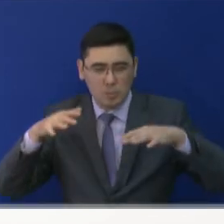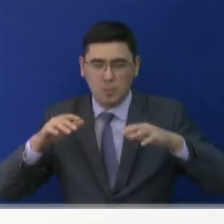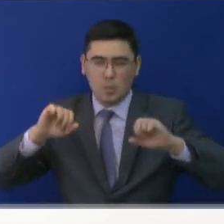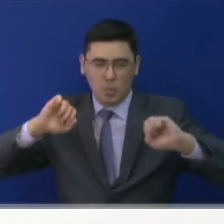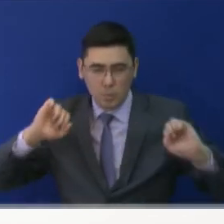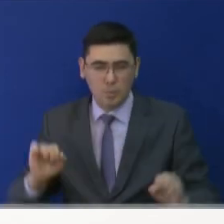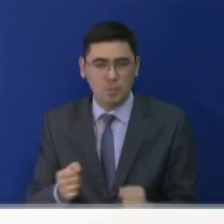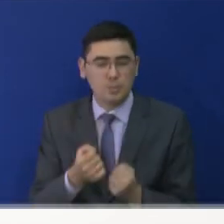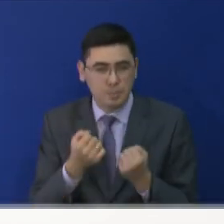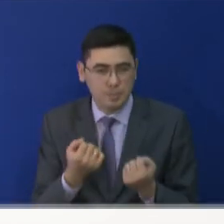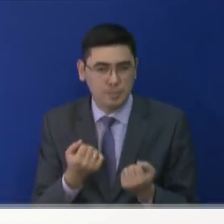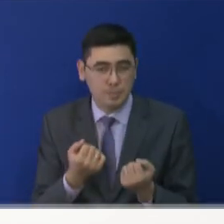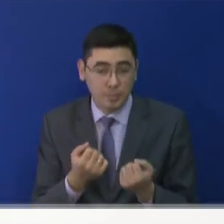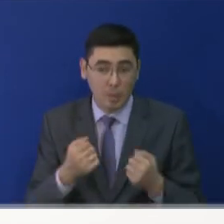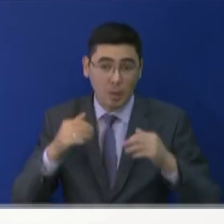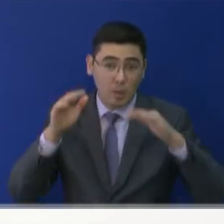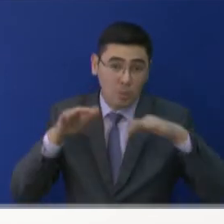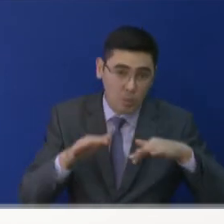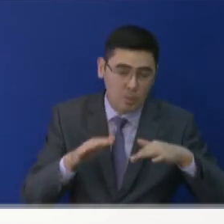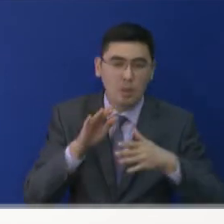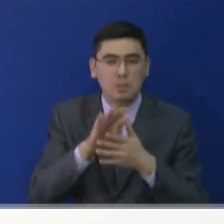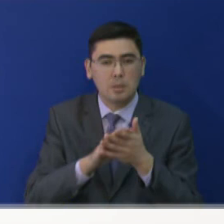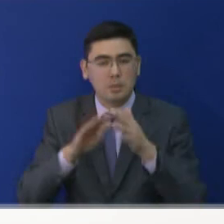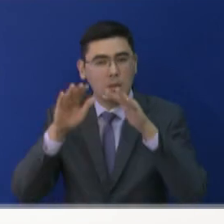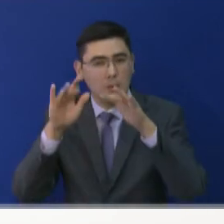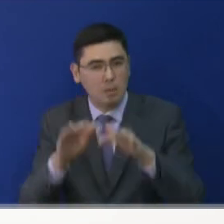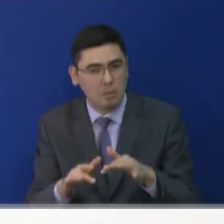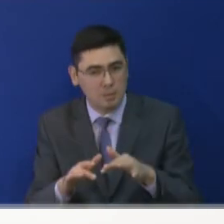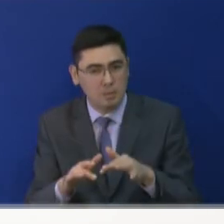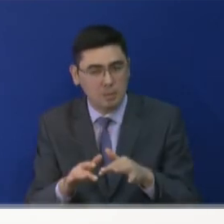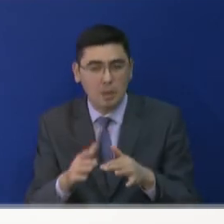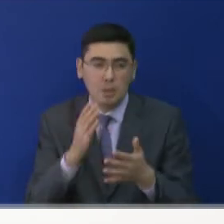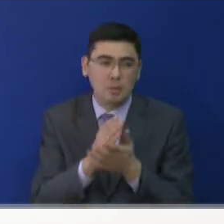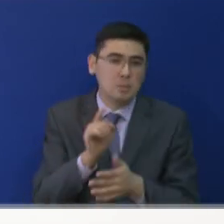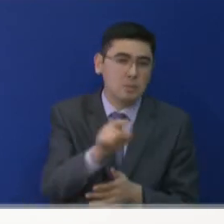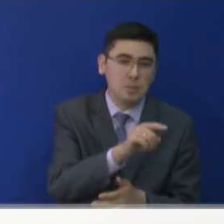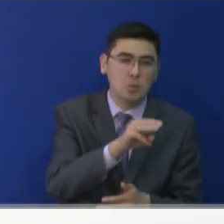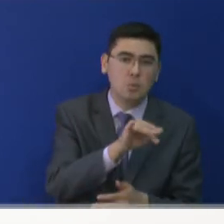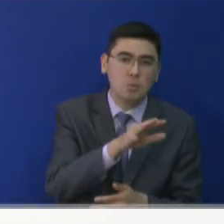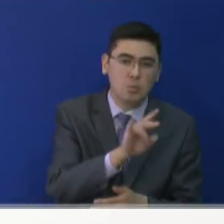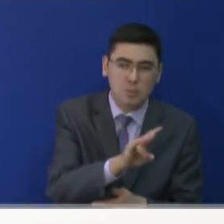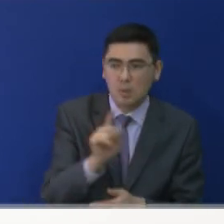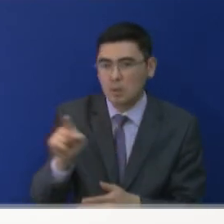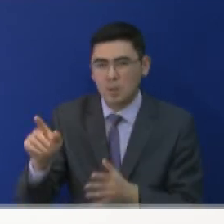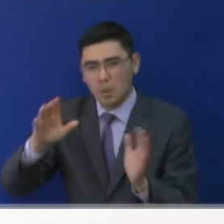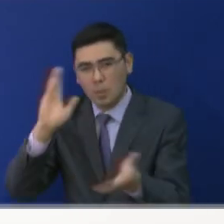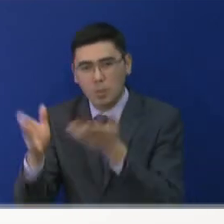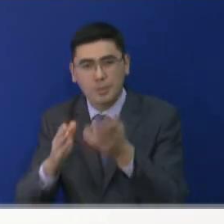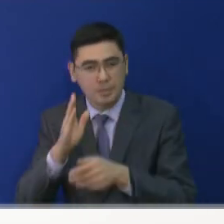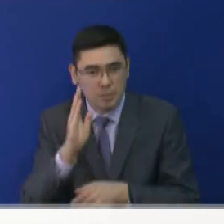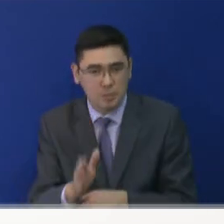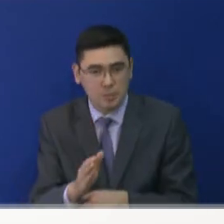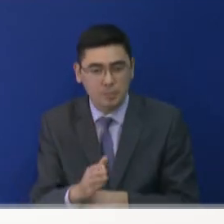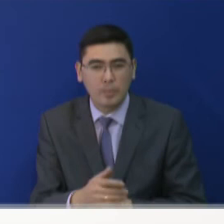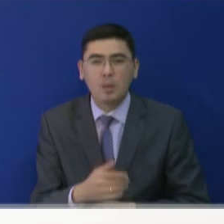келеді. Соның әсерінен әуелі жаңбыр жауып, соңы қарға ұласады. Кей жерлерде тұман түсіп, жел күшейеді, дейді синоптиктер. Сондай-ақ апта